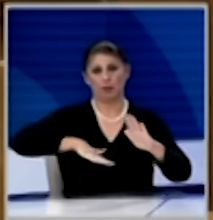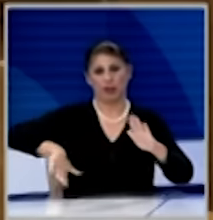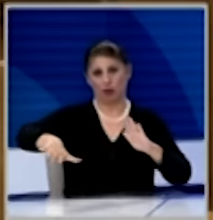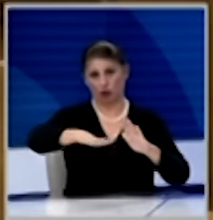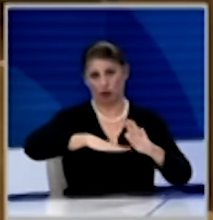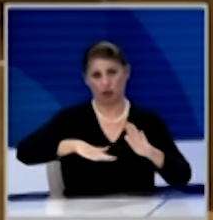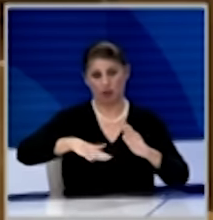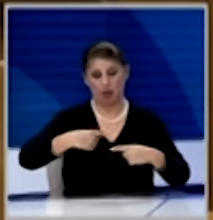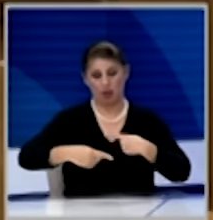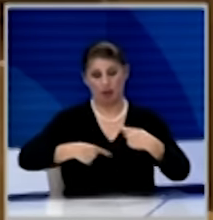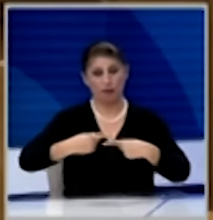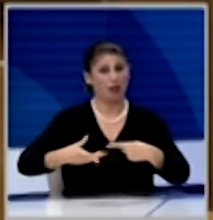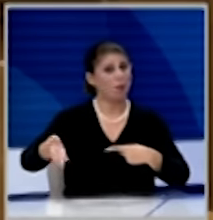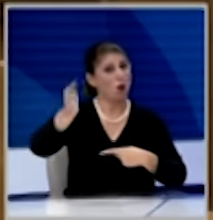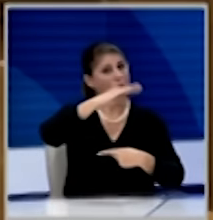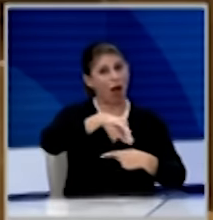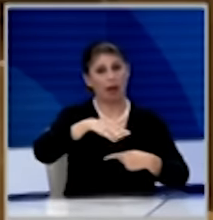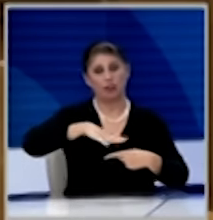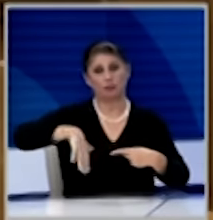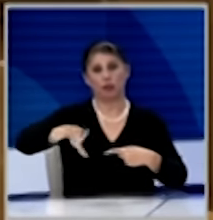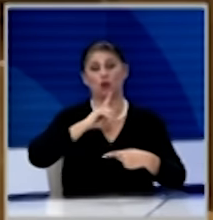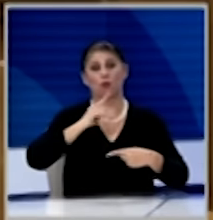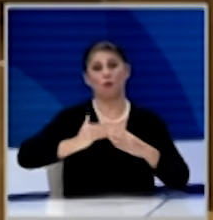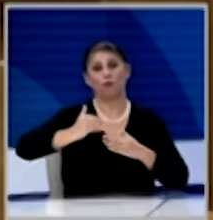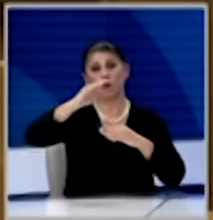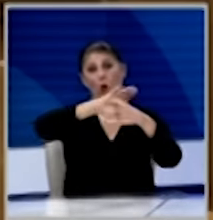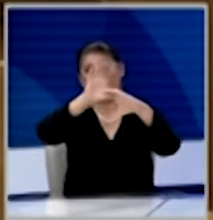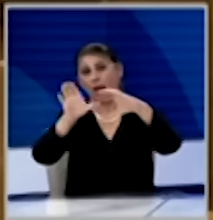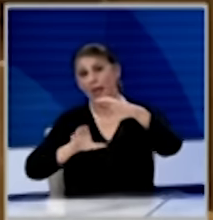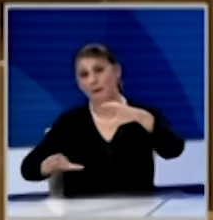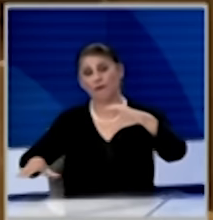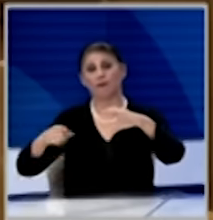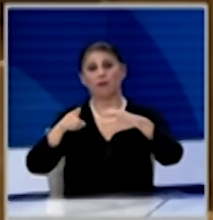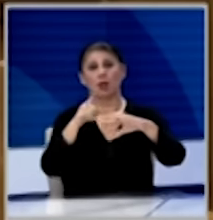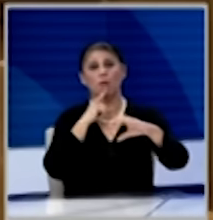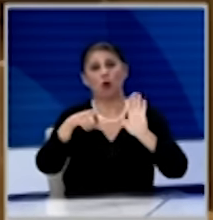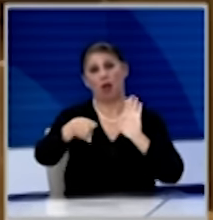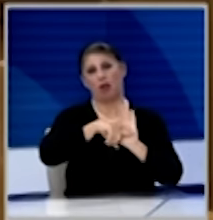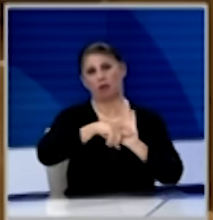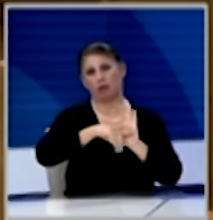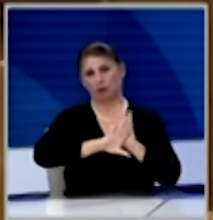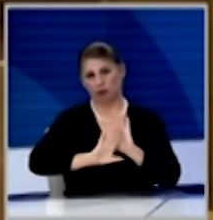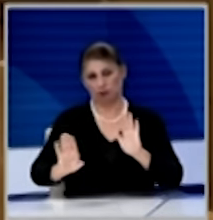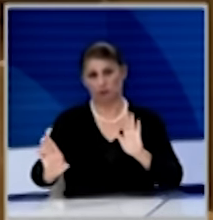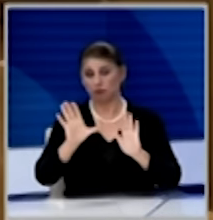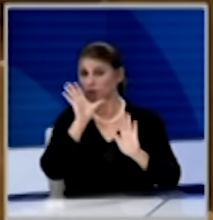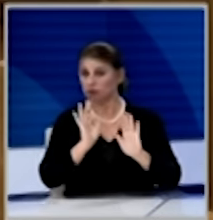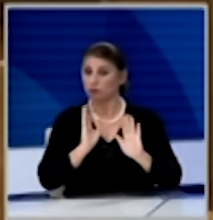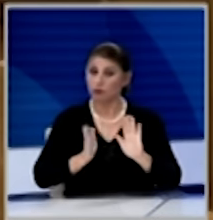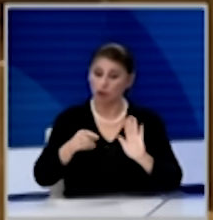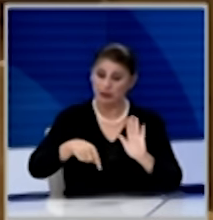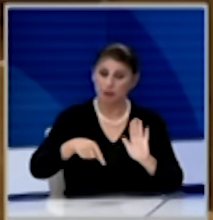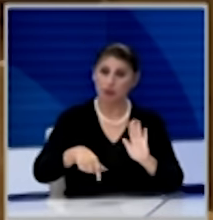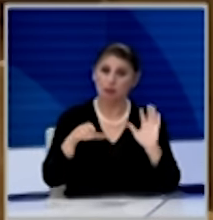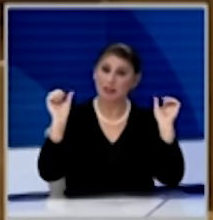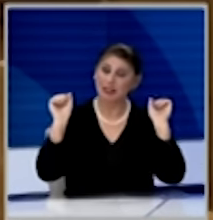εμπειρία από άλλες περιοχές όπως η βόρεια αβια ξέρετε πως είναι πολύ αρνητική αλήθεια μπορείτε σήμερα